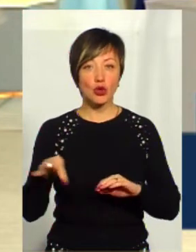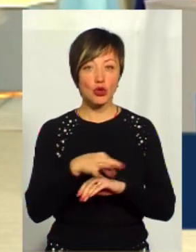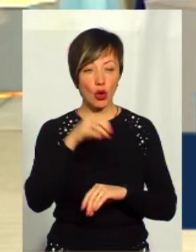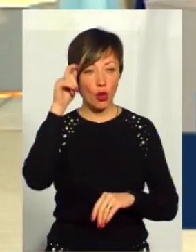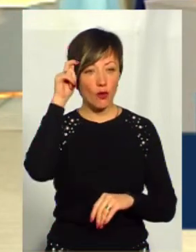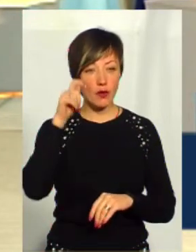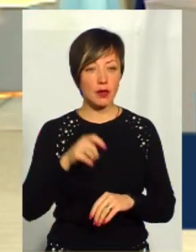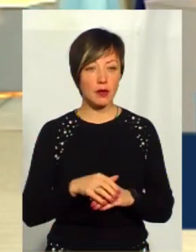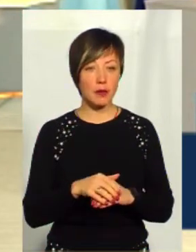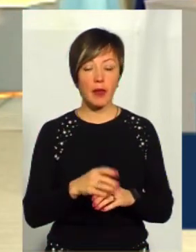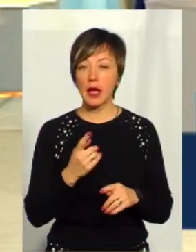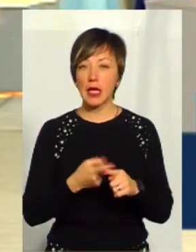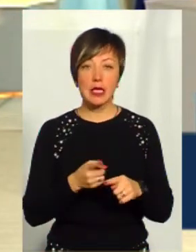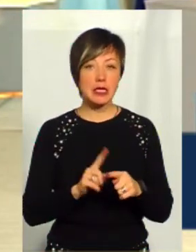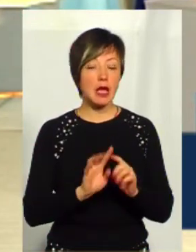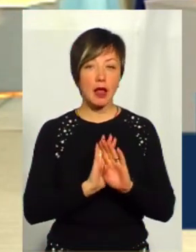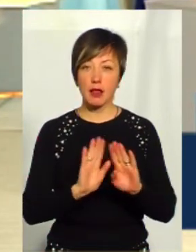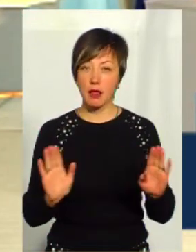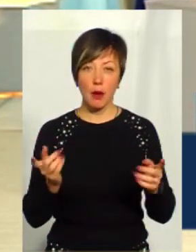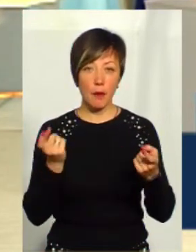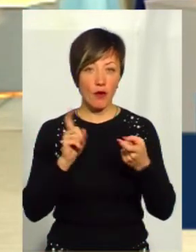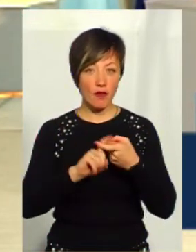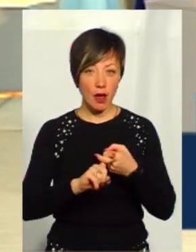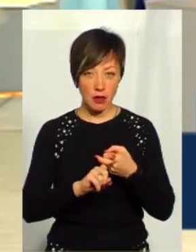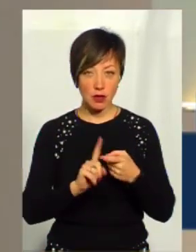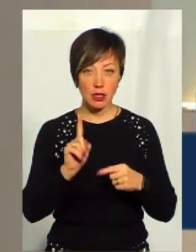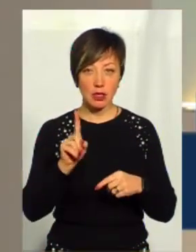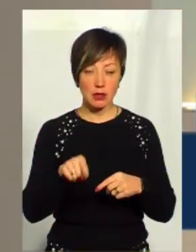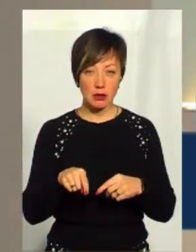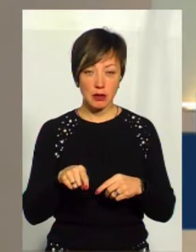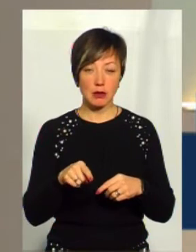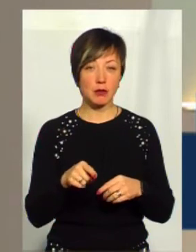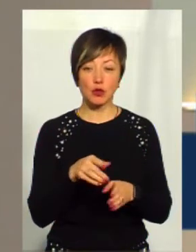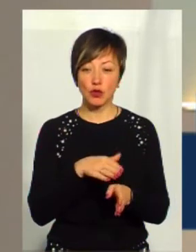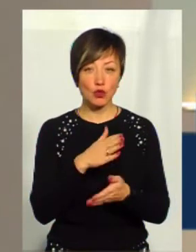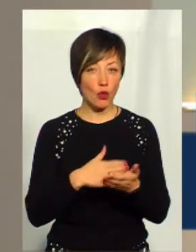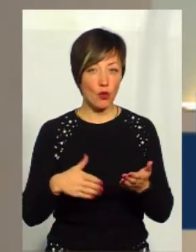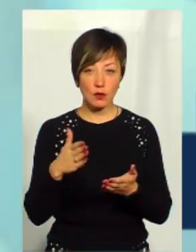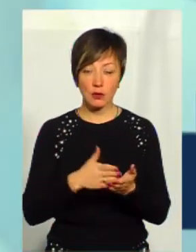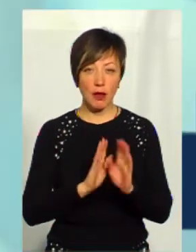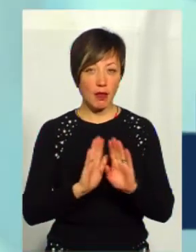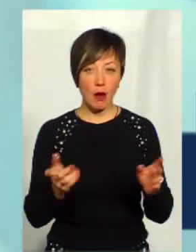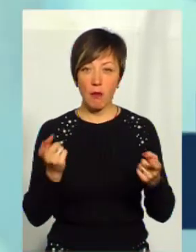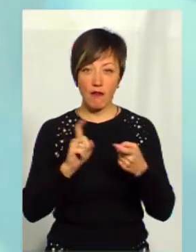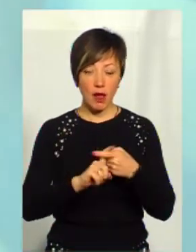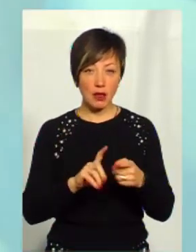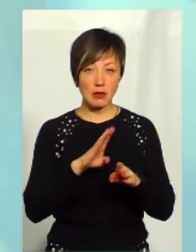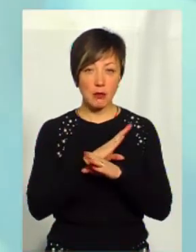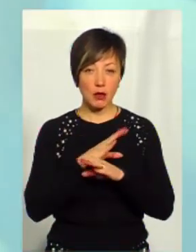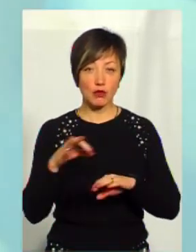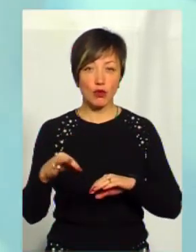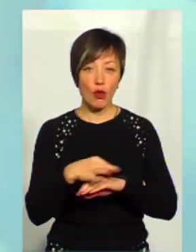Ну, це не пов'язано з тим, що, я так розумію, помер чоловік, так? Це абсолютно не пов'язано з цим.